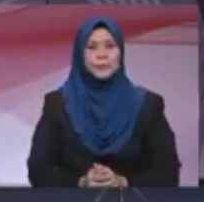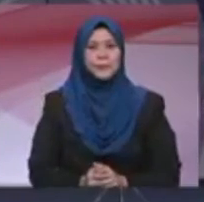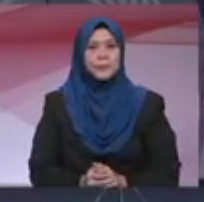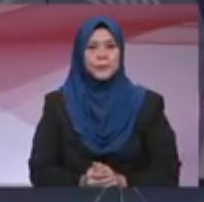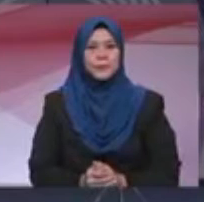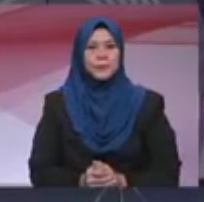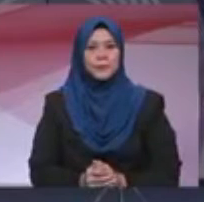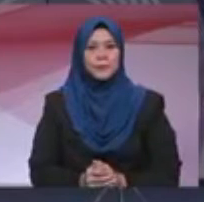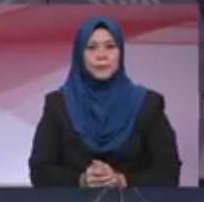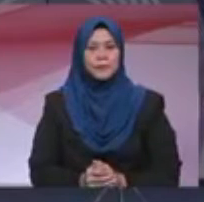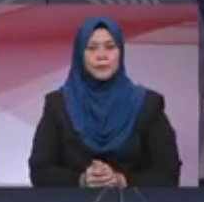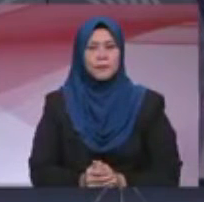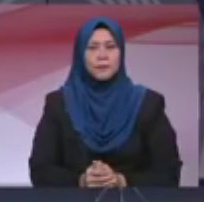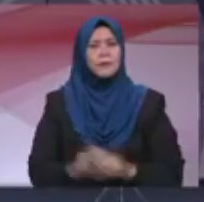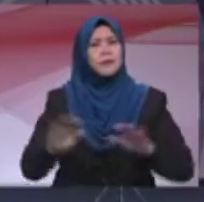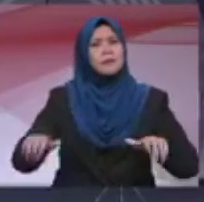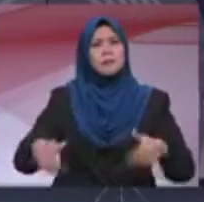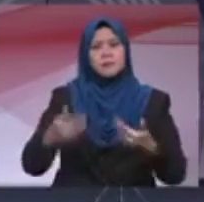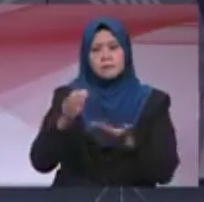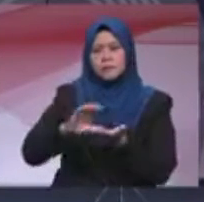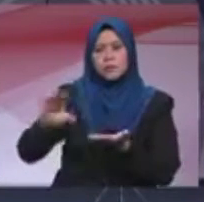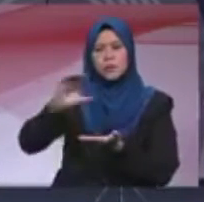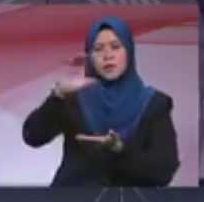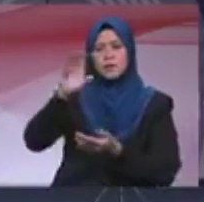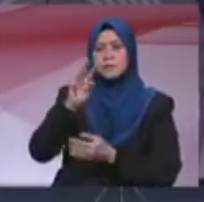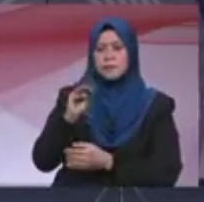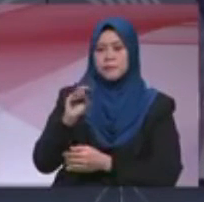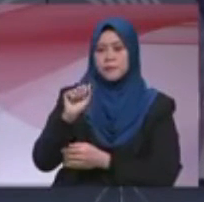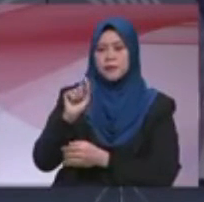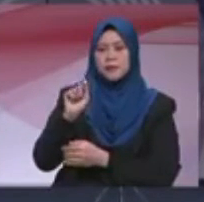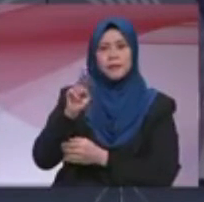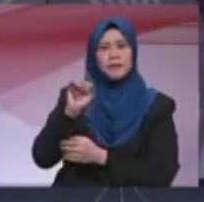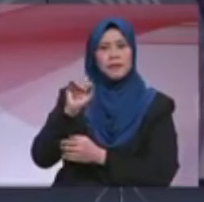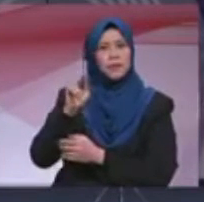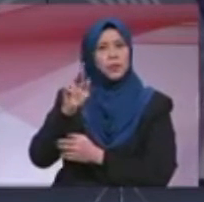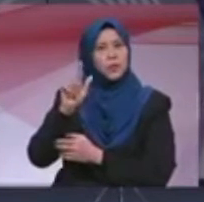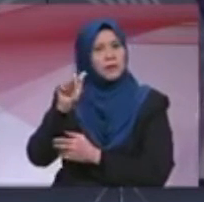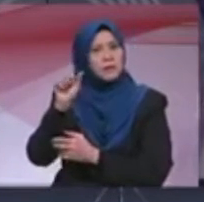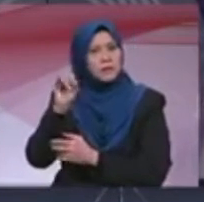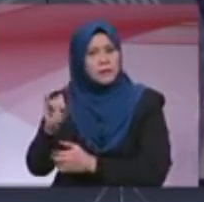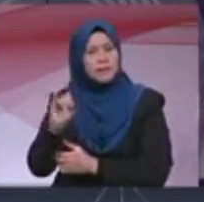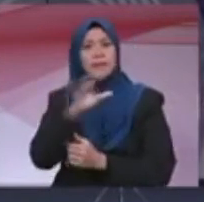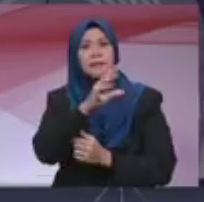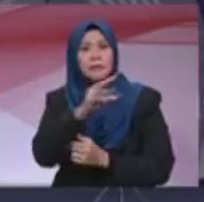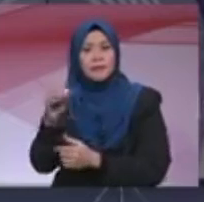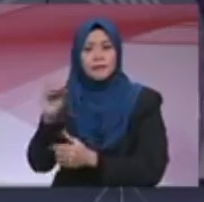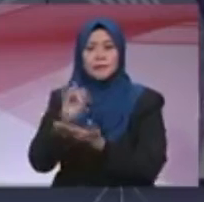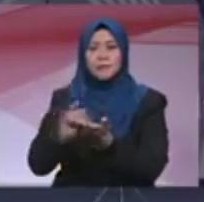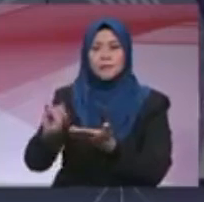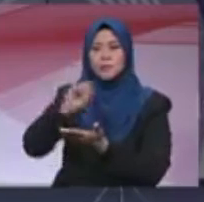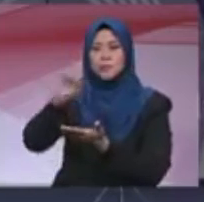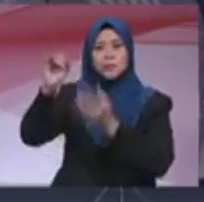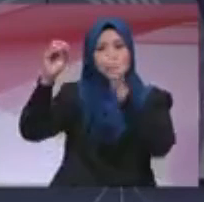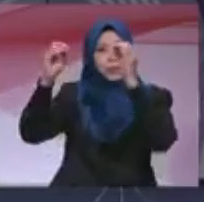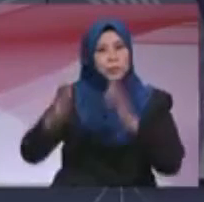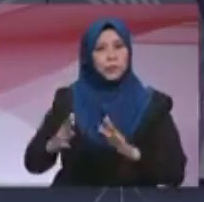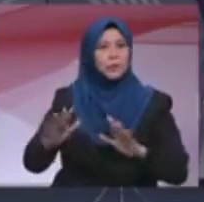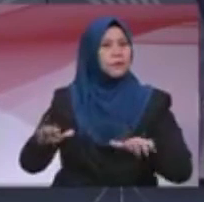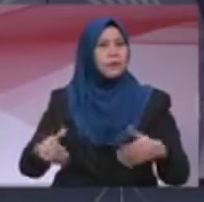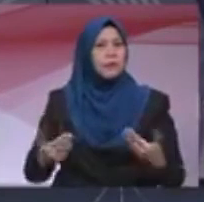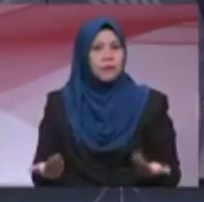Seterusnya, bagaimana pula dengan kolej matrikulasi dan institut pendidikan guru? Seperti mana